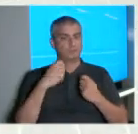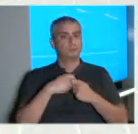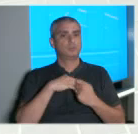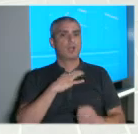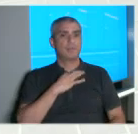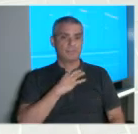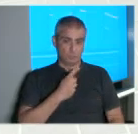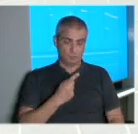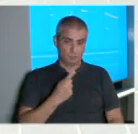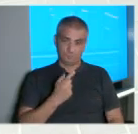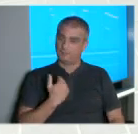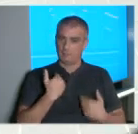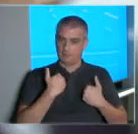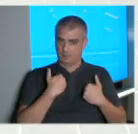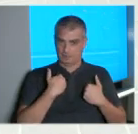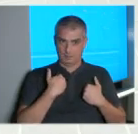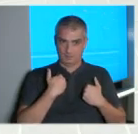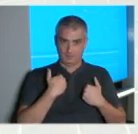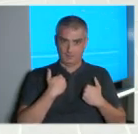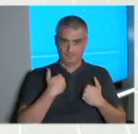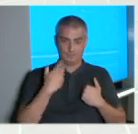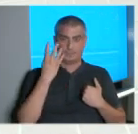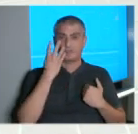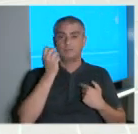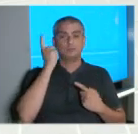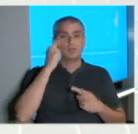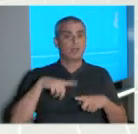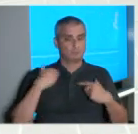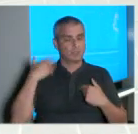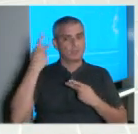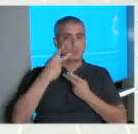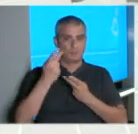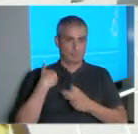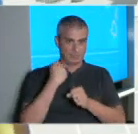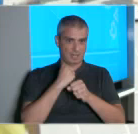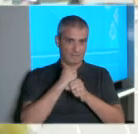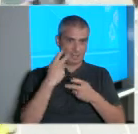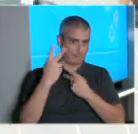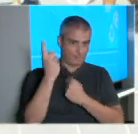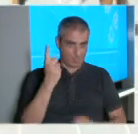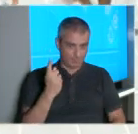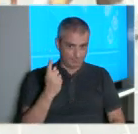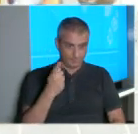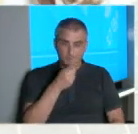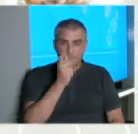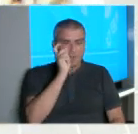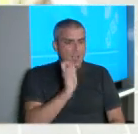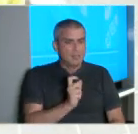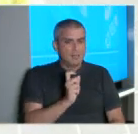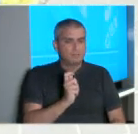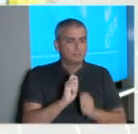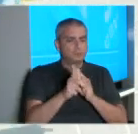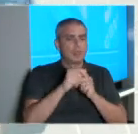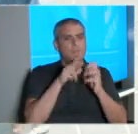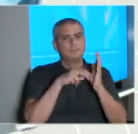הבריאות. אני ביליתי 40 משנות חיה בבית חולים, אני עבדתי. אדם